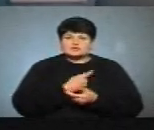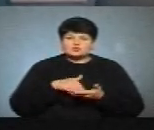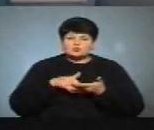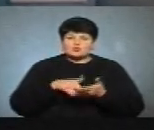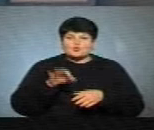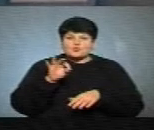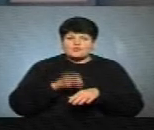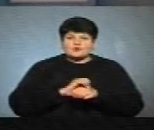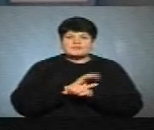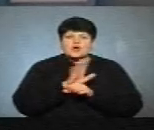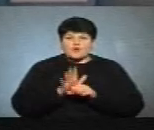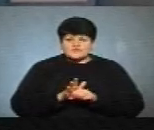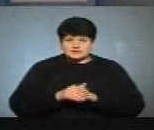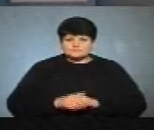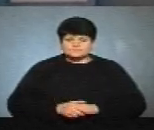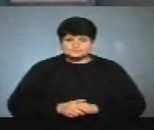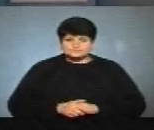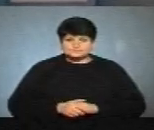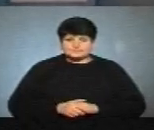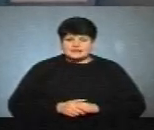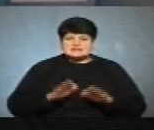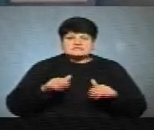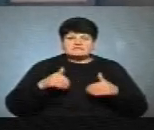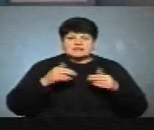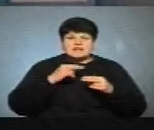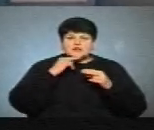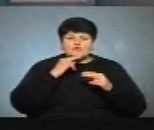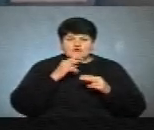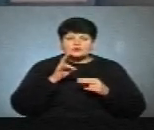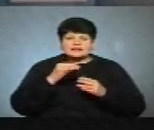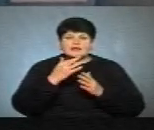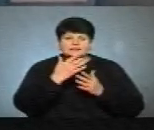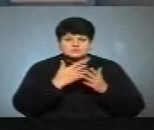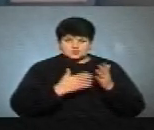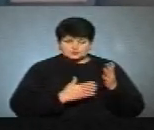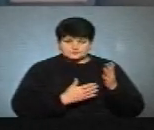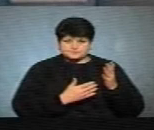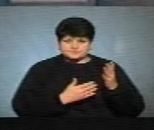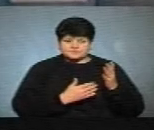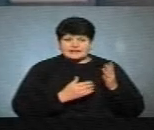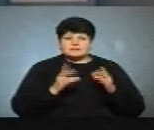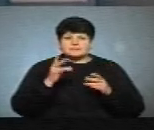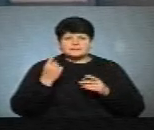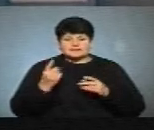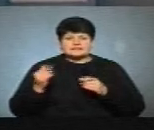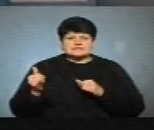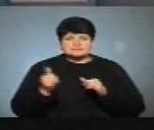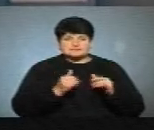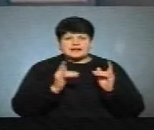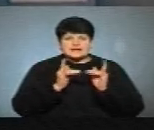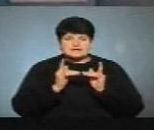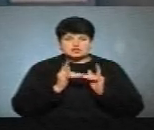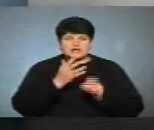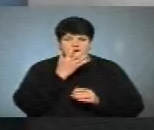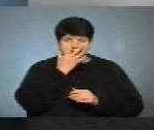хворим на ковід. Звертали увагу на наступне, на забезпеченість ліжка